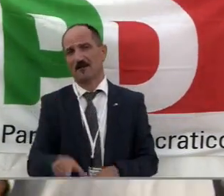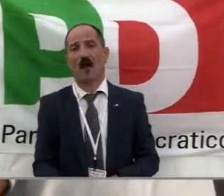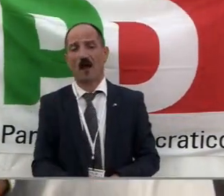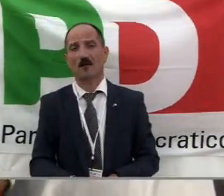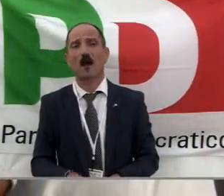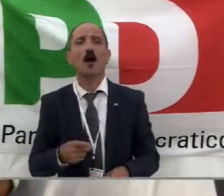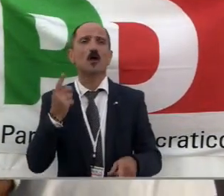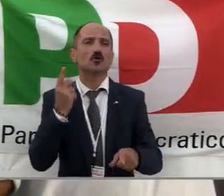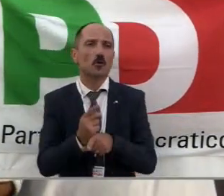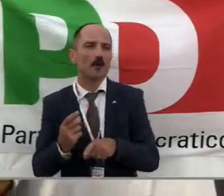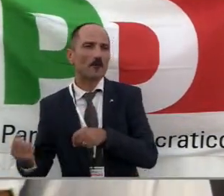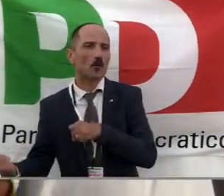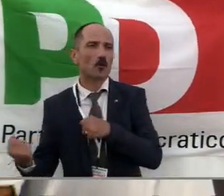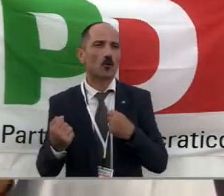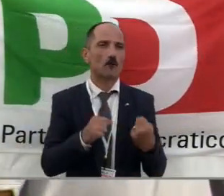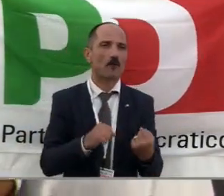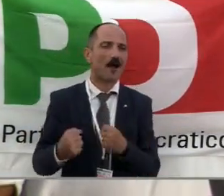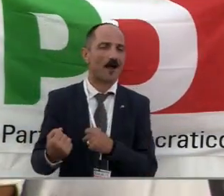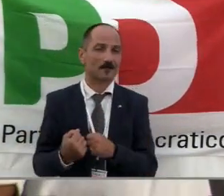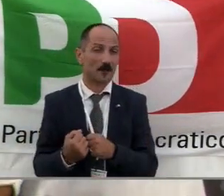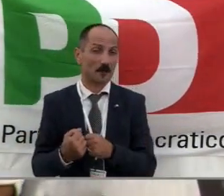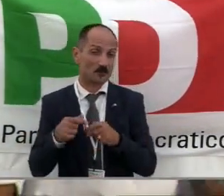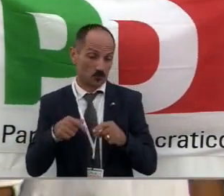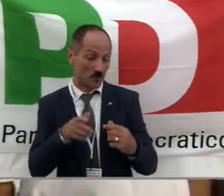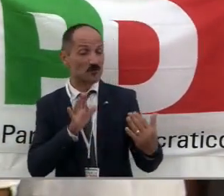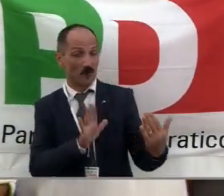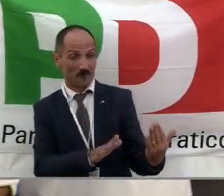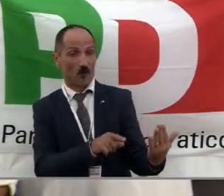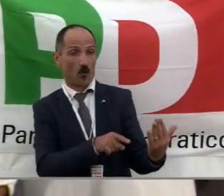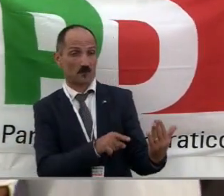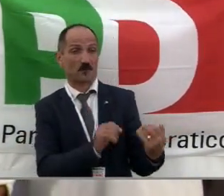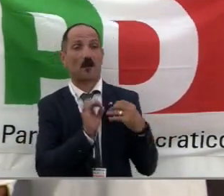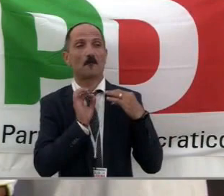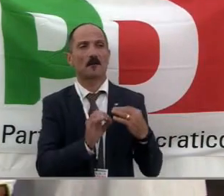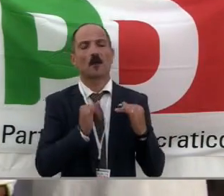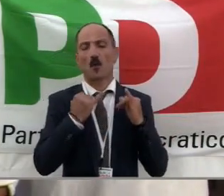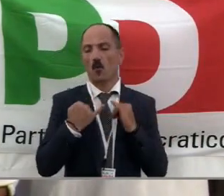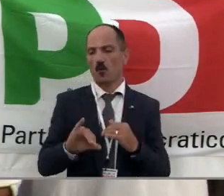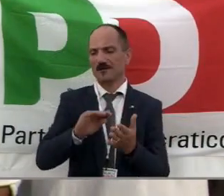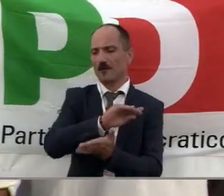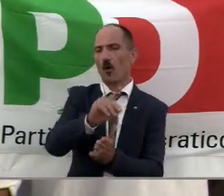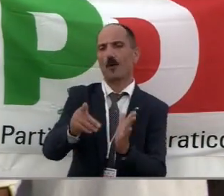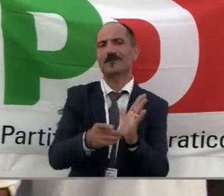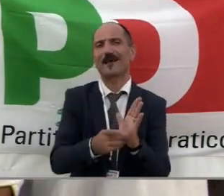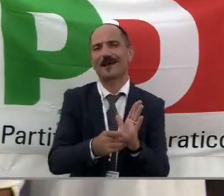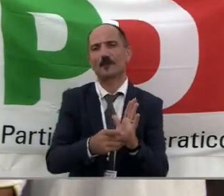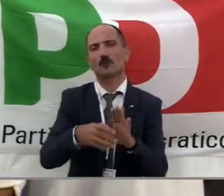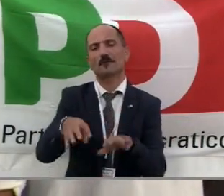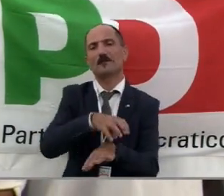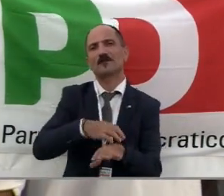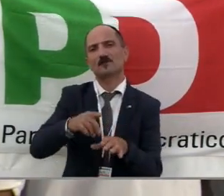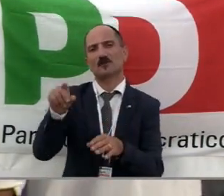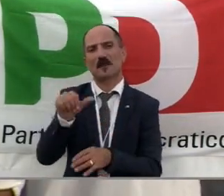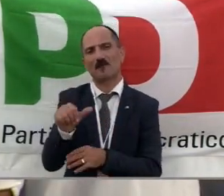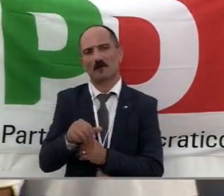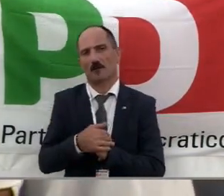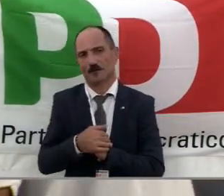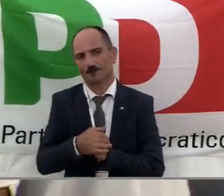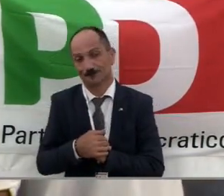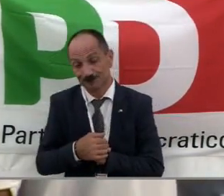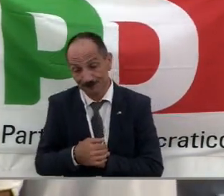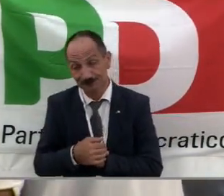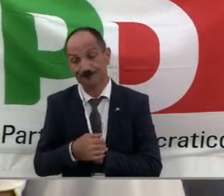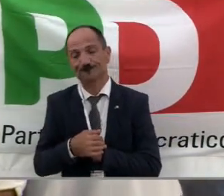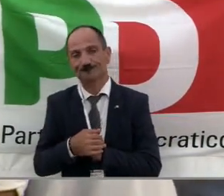Noi dobbiamo combattere anche su questo fronte, perché l'ultimo decreto del ministro Salvini è un decreto